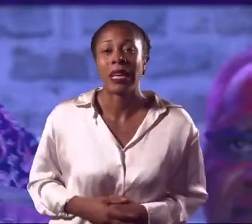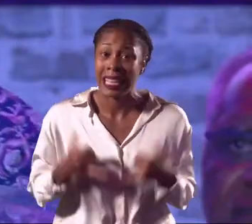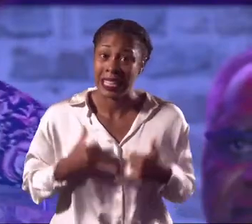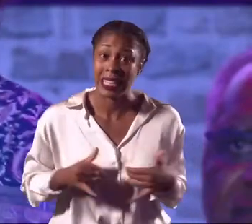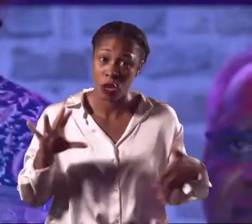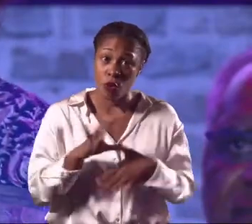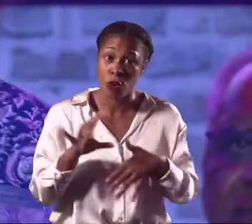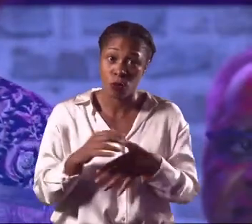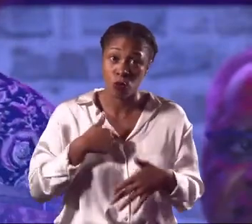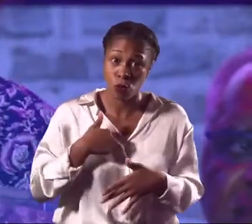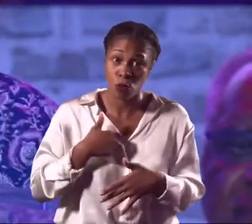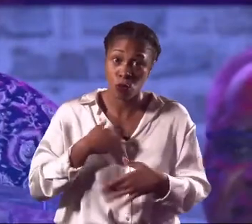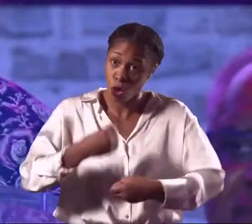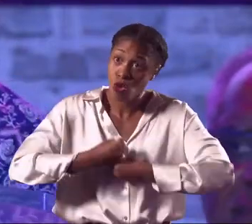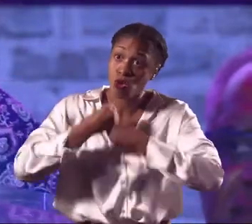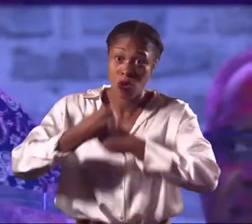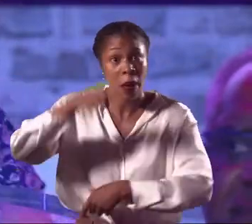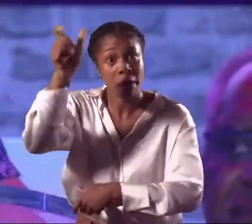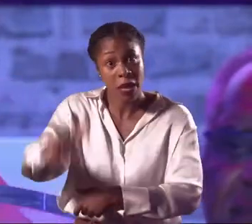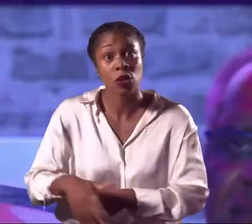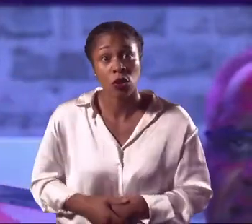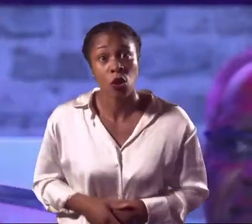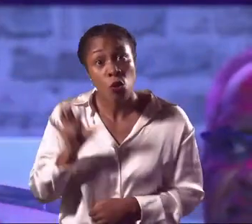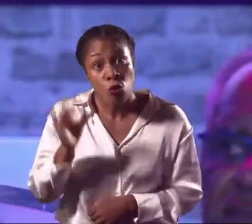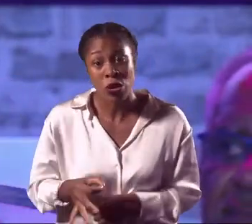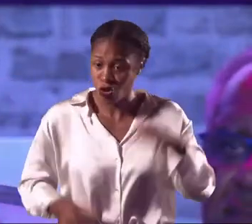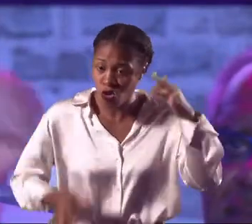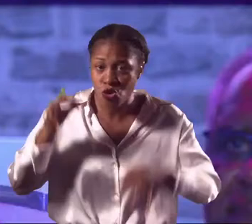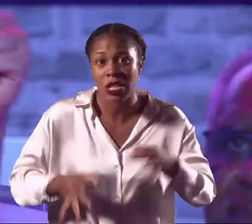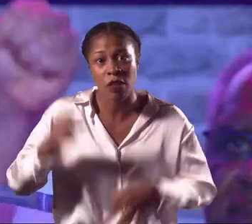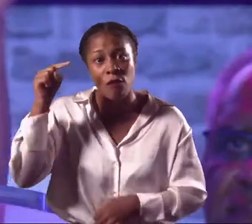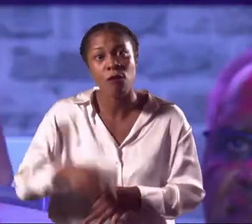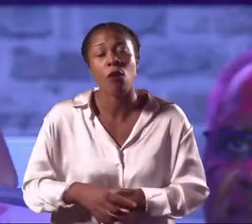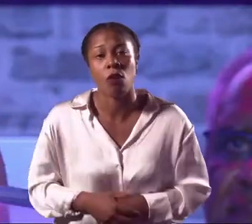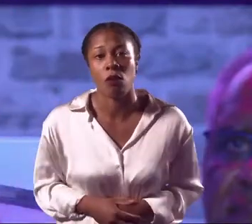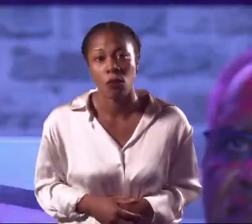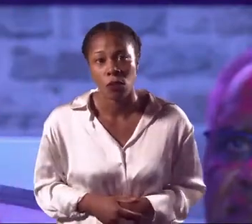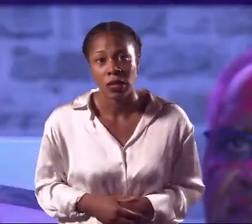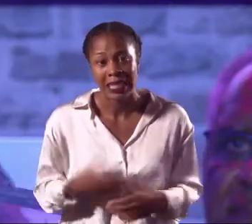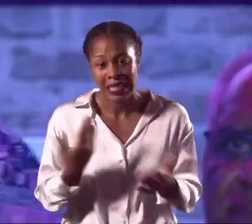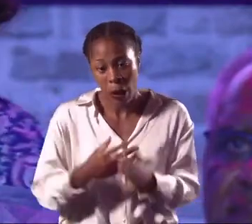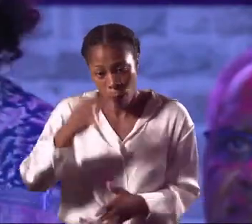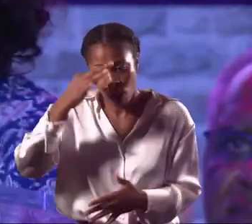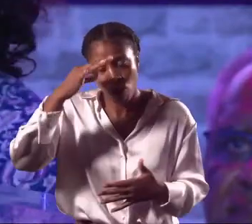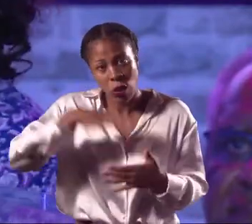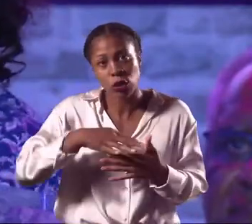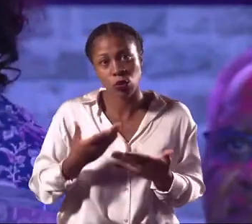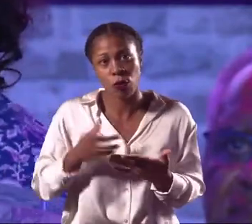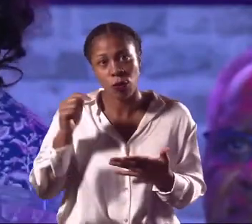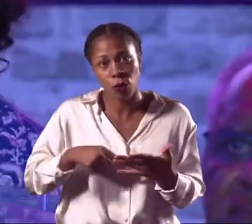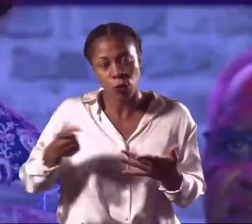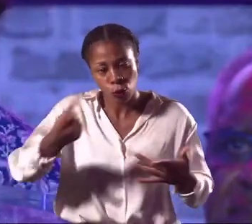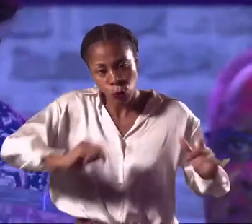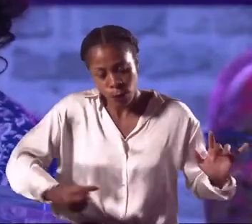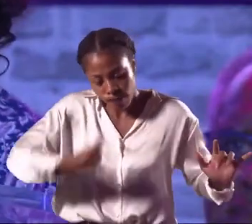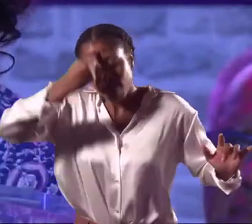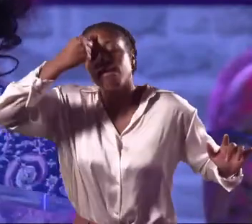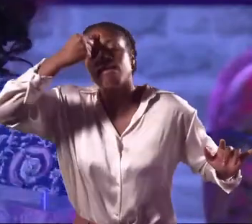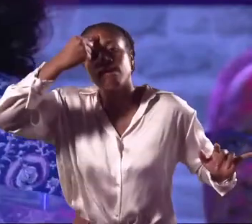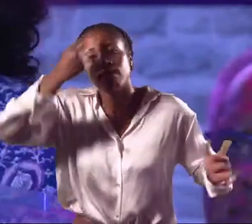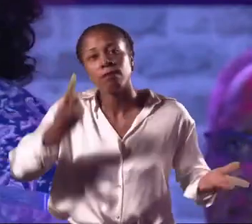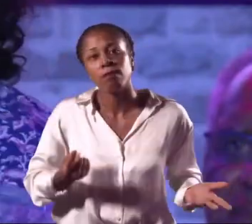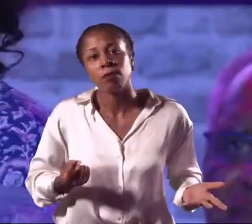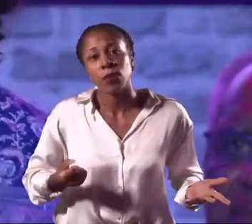tout notre soutien pour demander justice, pour tirer les leçons de cet empoisonnement, pour que toutes celles et tous